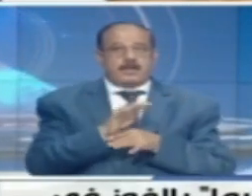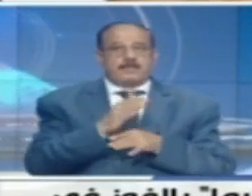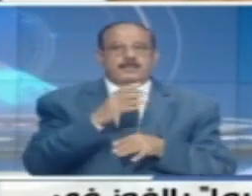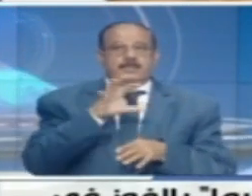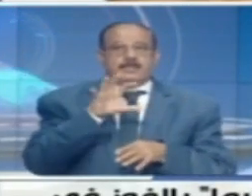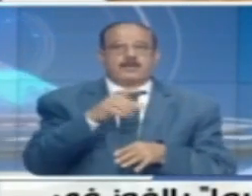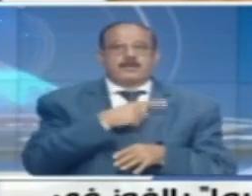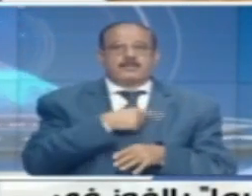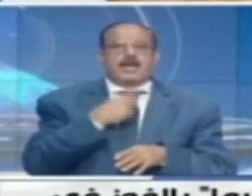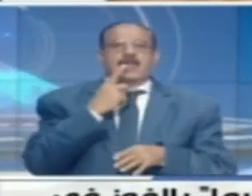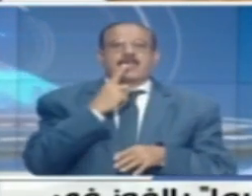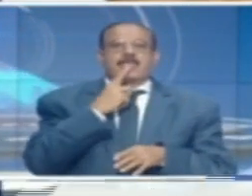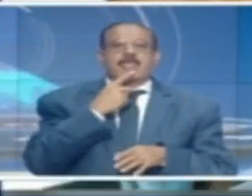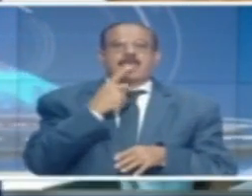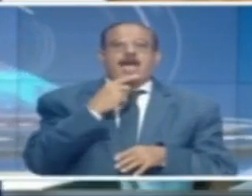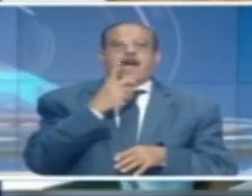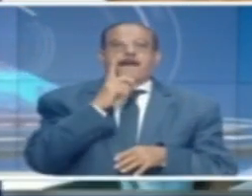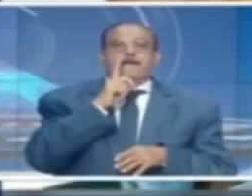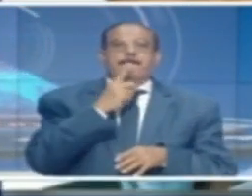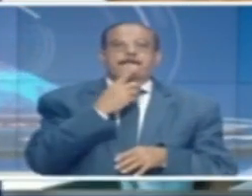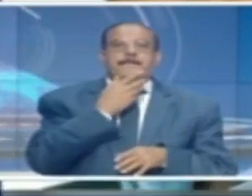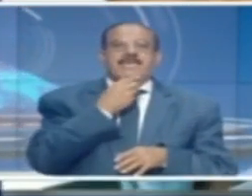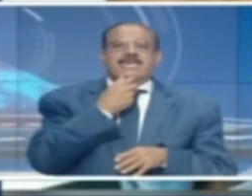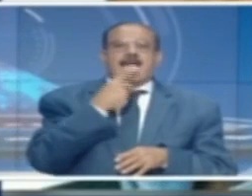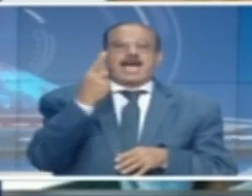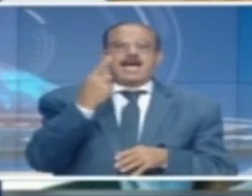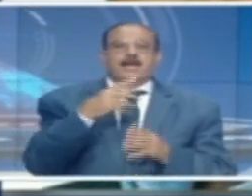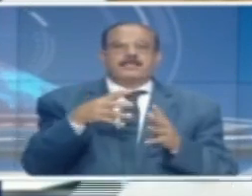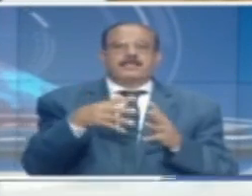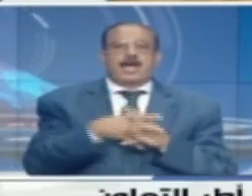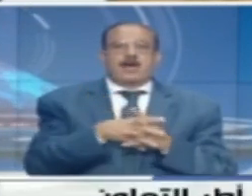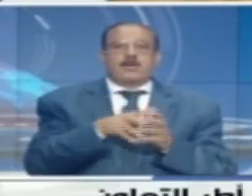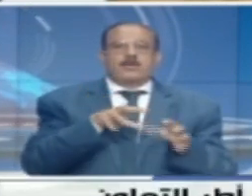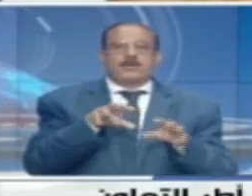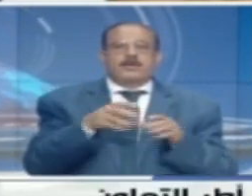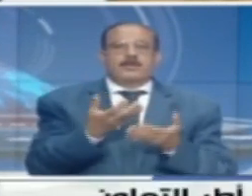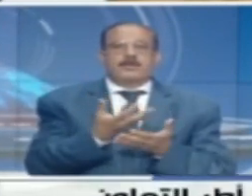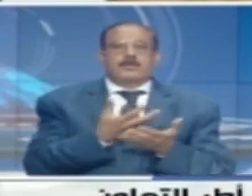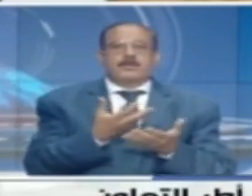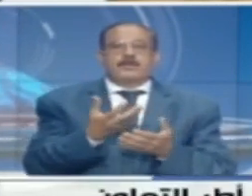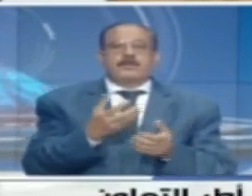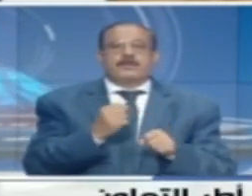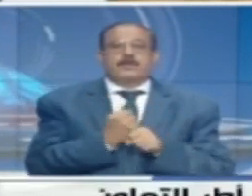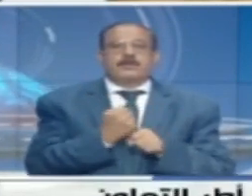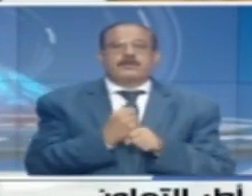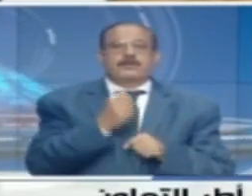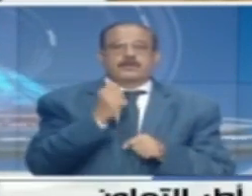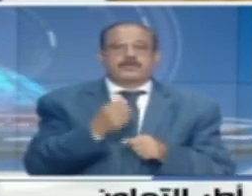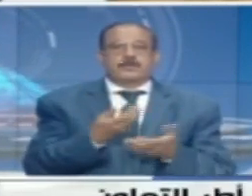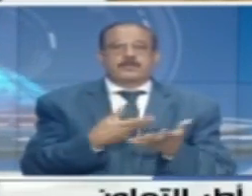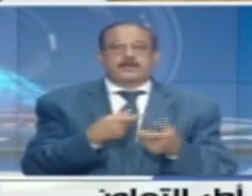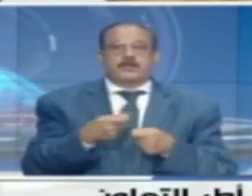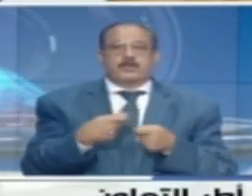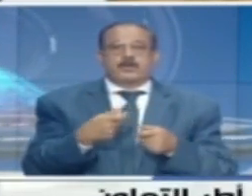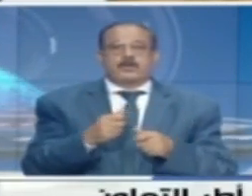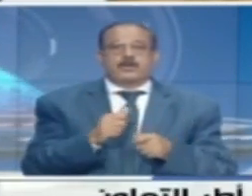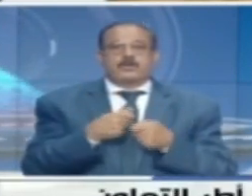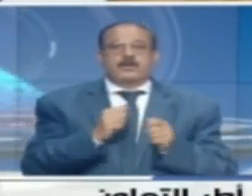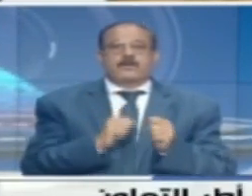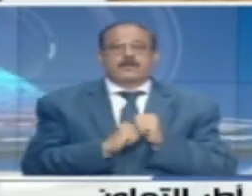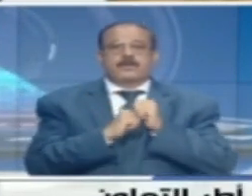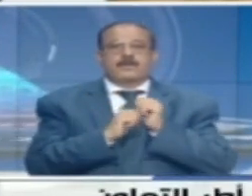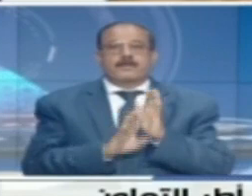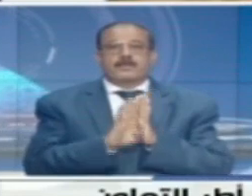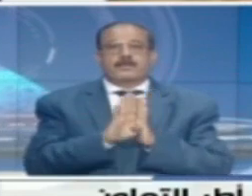على دعم زامبيا من خلال تعزيز أطر التعاون الثنائي لا سيما على مستوى الاستثمار والتبادل التجاري ودفع